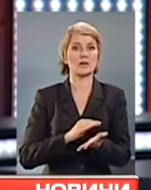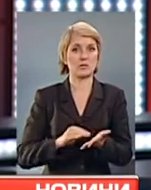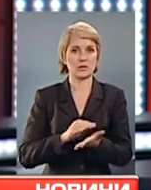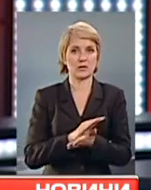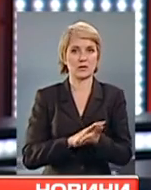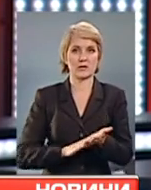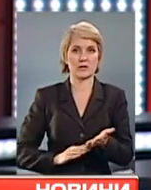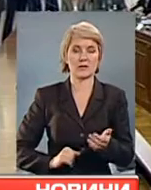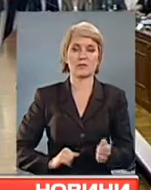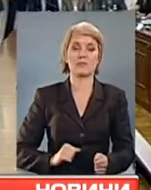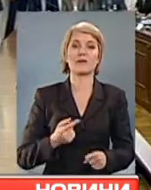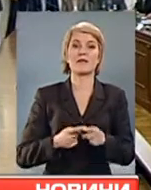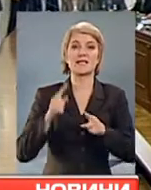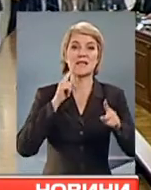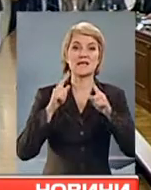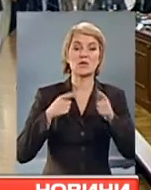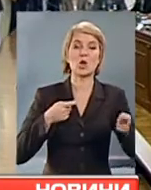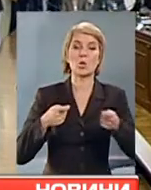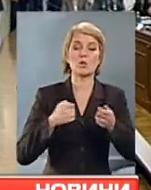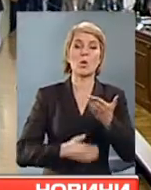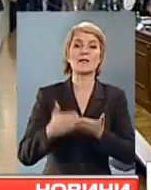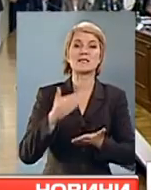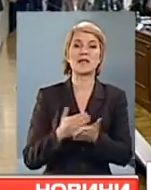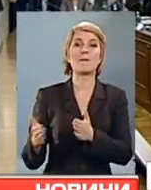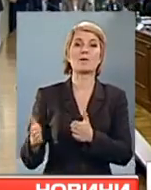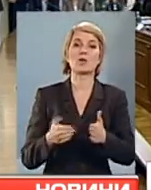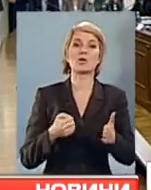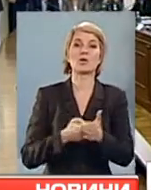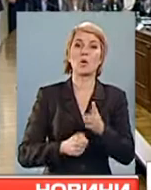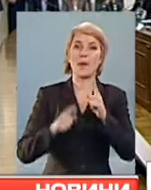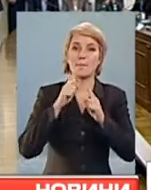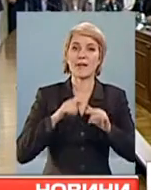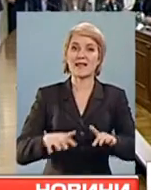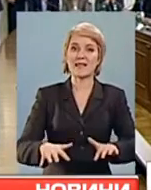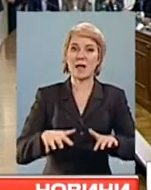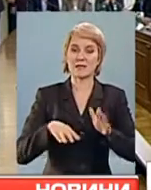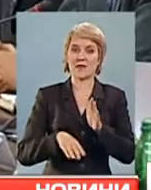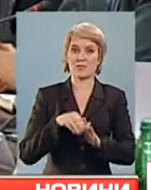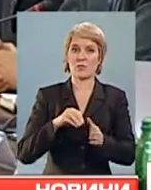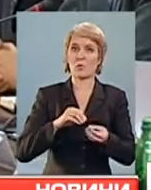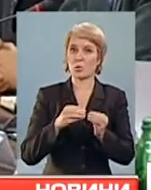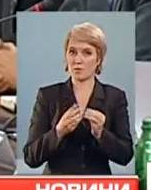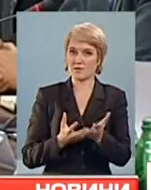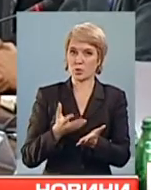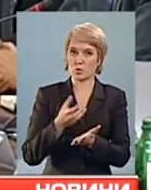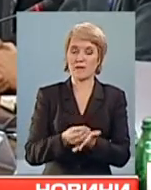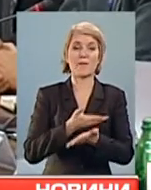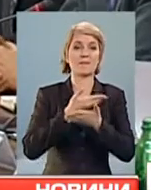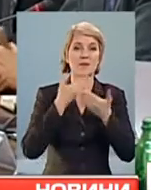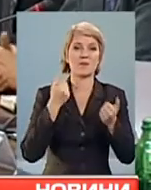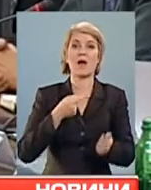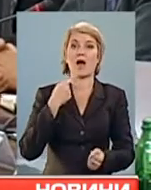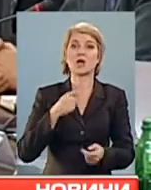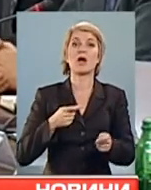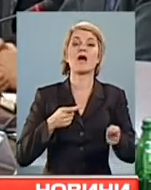далі. Це засідання уряду про останні приготування до парламентських виборів. Проблеми з їхнім фінансуванням немає, каже керівник секретаріату